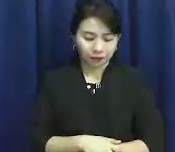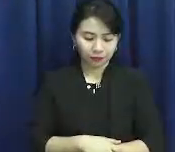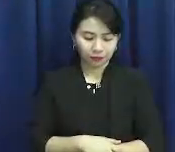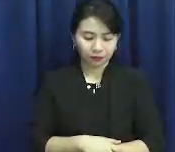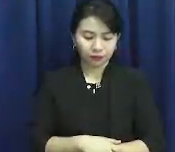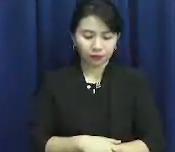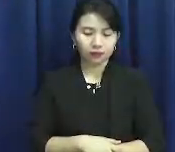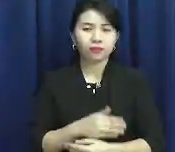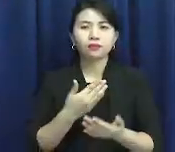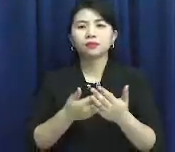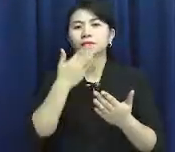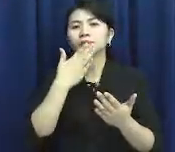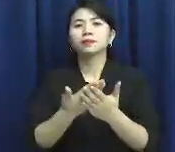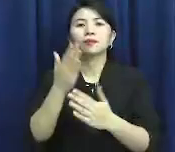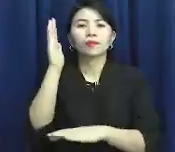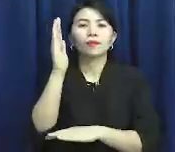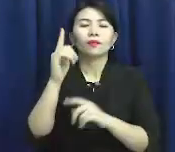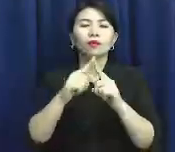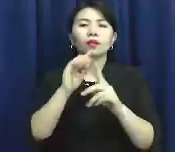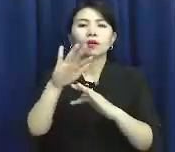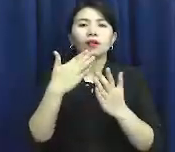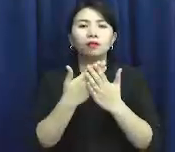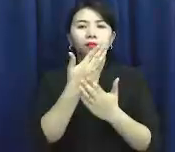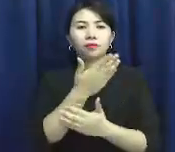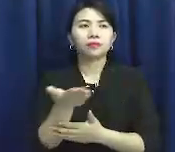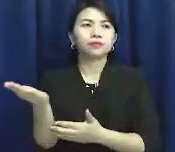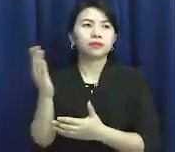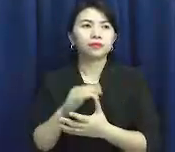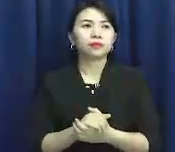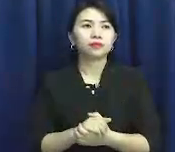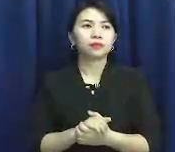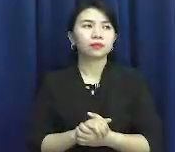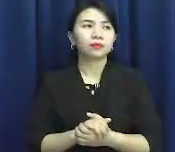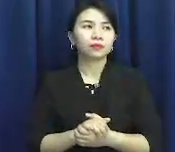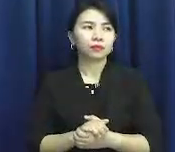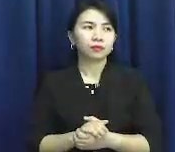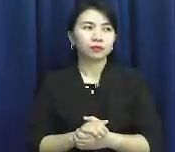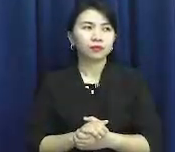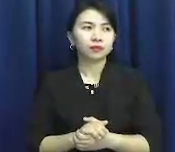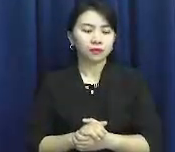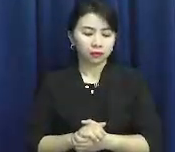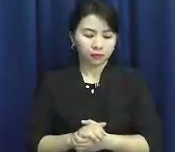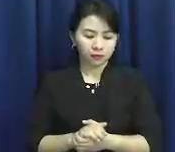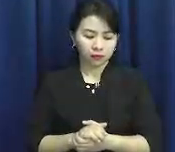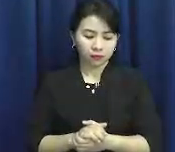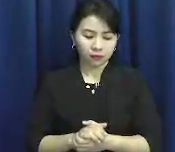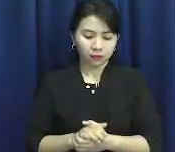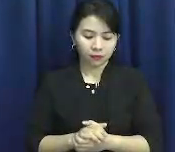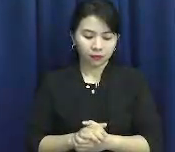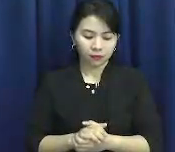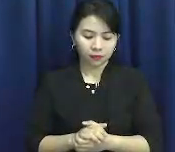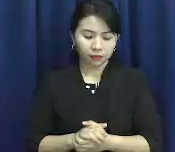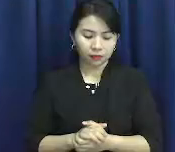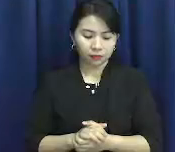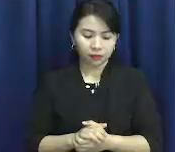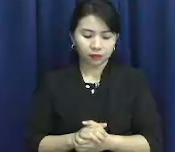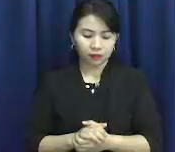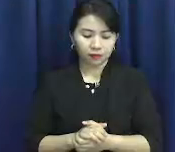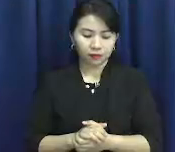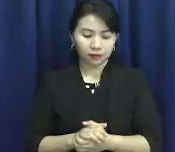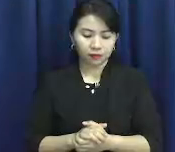Yeah, magandang tanghali po ulit sa inyo lahat. And alam nyo, it's good to be back, sir. It's good to be back. Oh, yeah. That's good. Alam